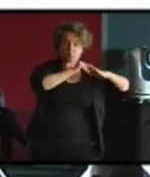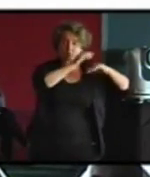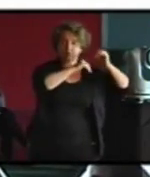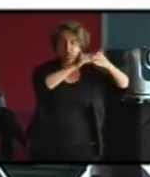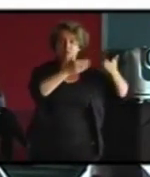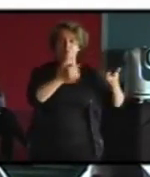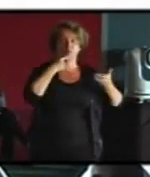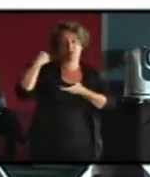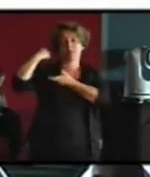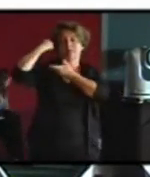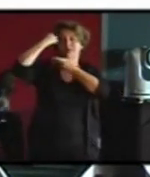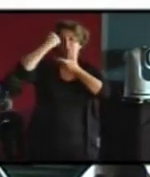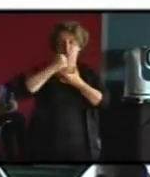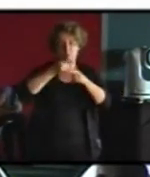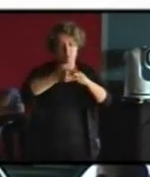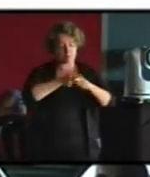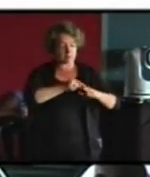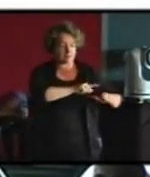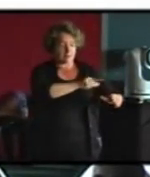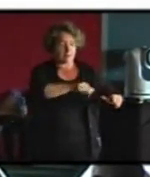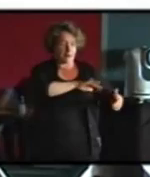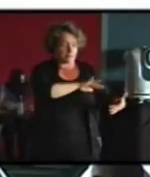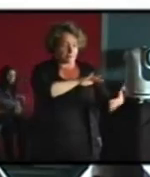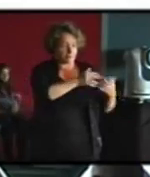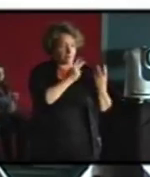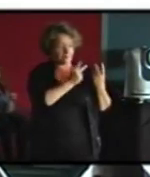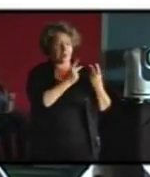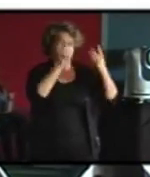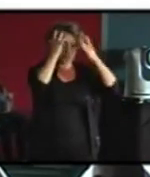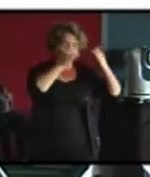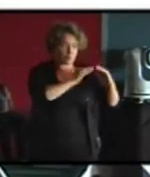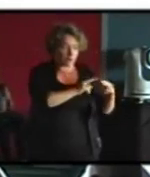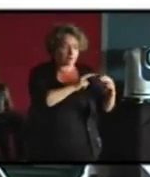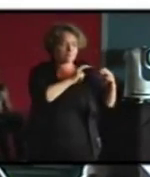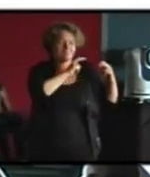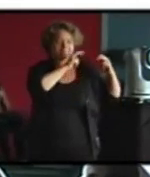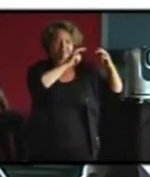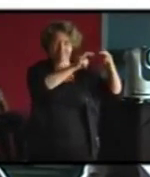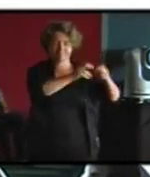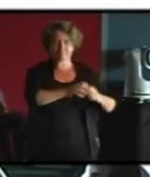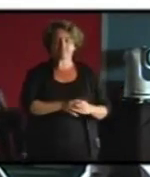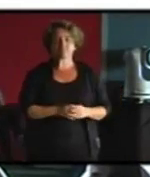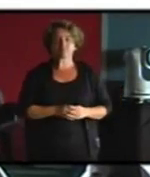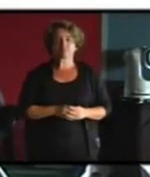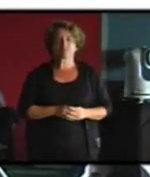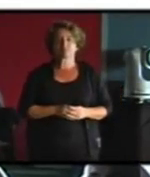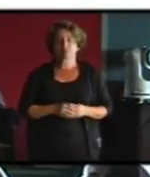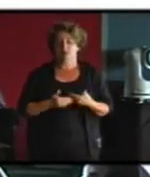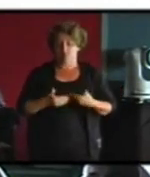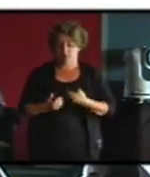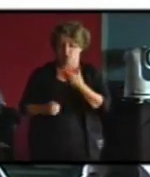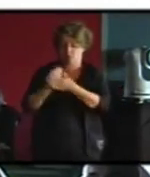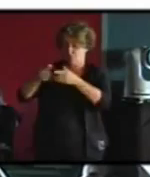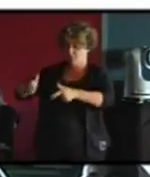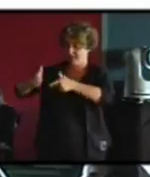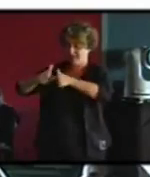patrimoine acquiert au fil du temps une valeur culturelle. Je pense qu'aujourd'hui, quand on fabrique des produits prêts à